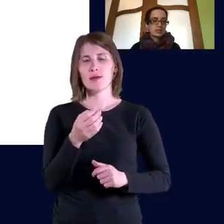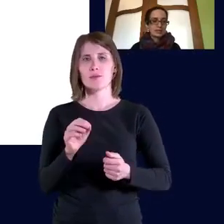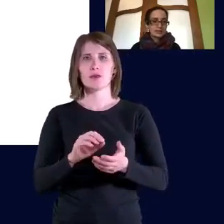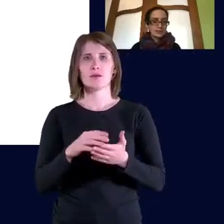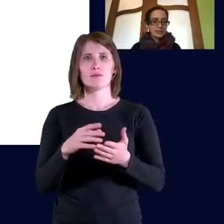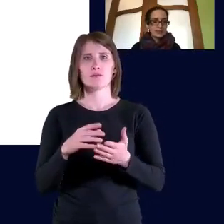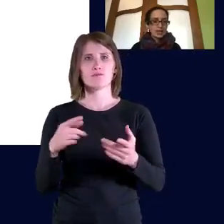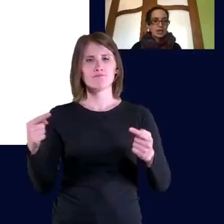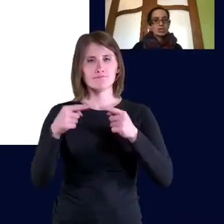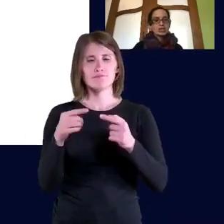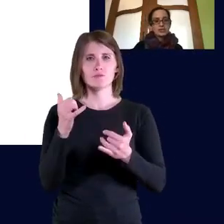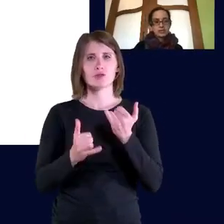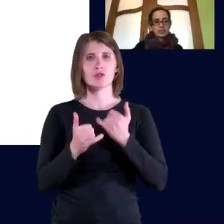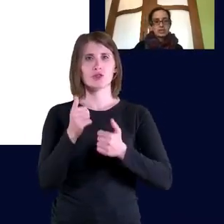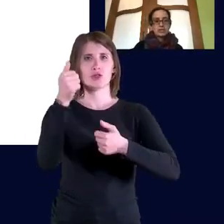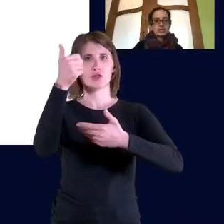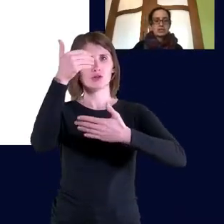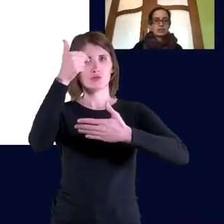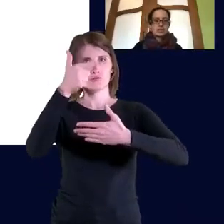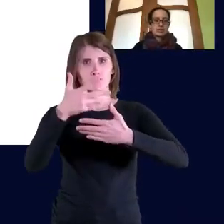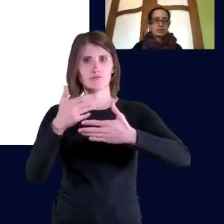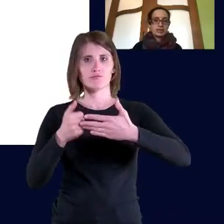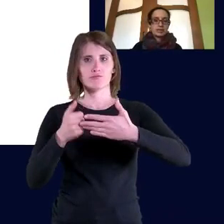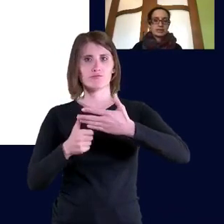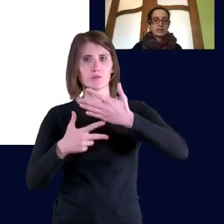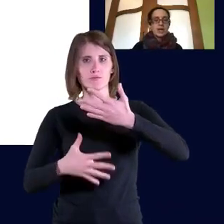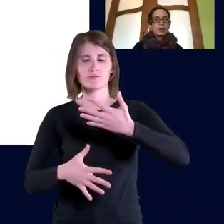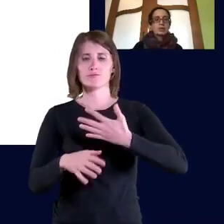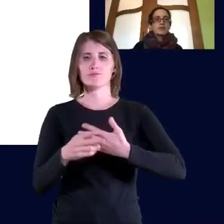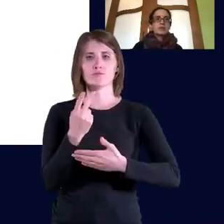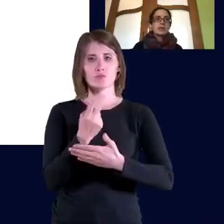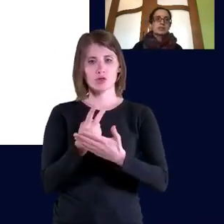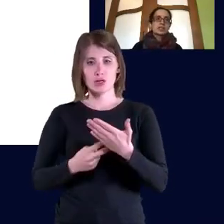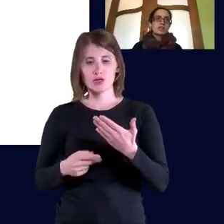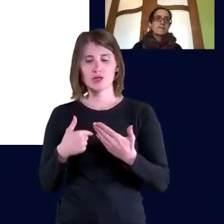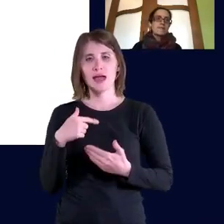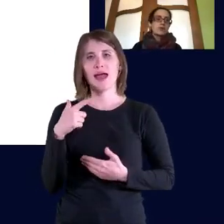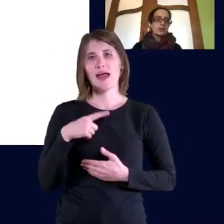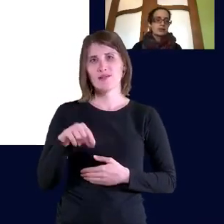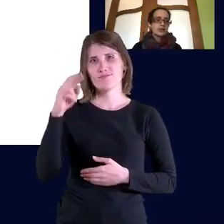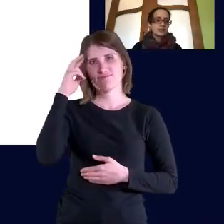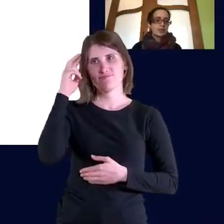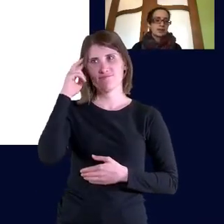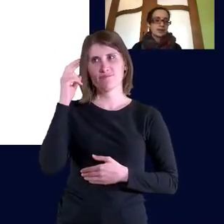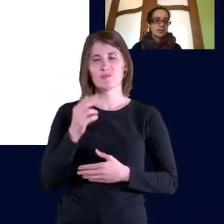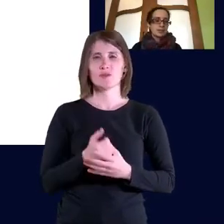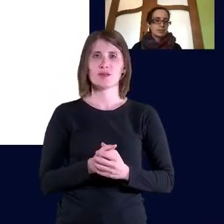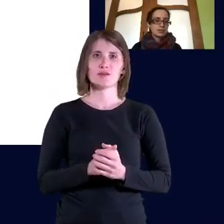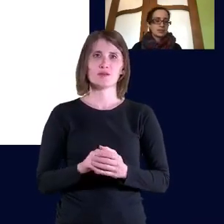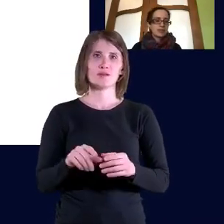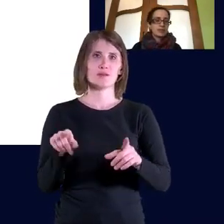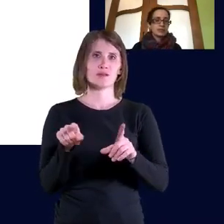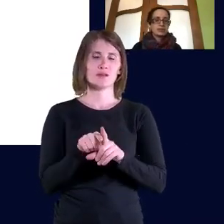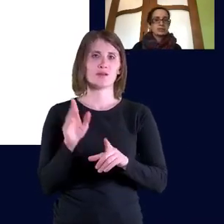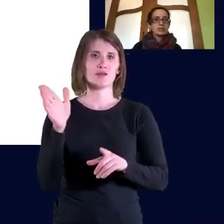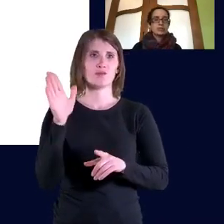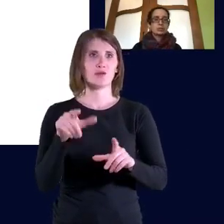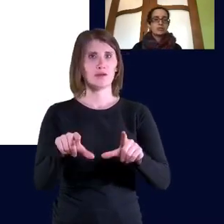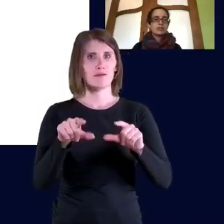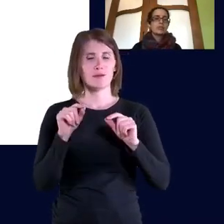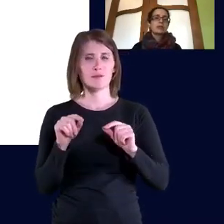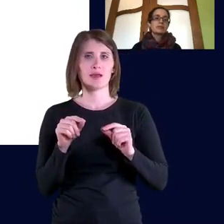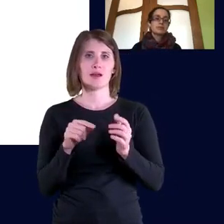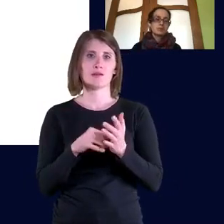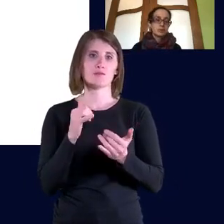zapozna się z kontekstem także zawsze zapoznajemy się z kontekstem potem wybieramy także format w jakim ta grafika będzie prezentowana